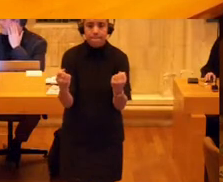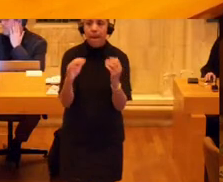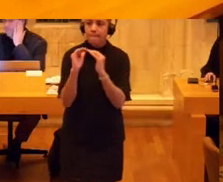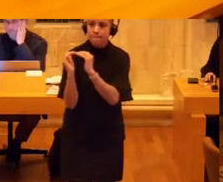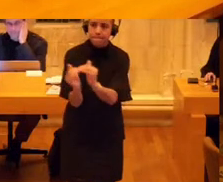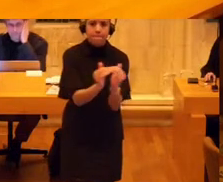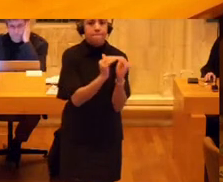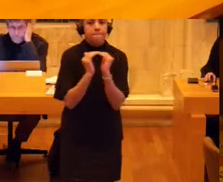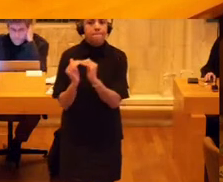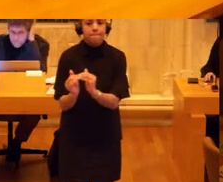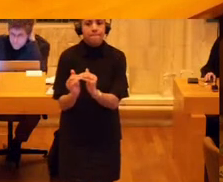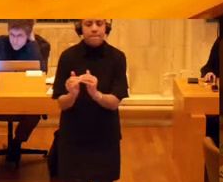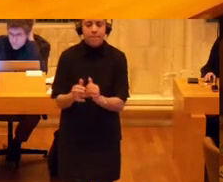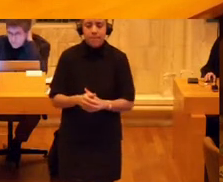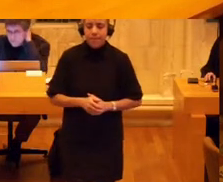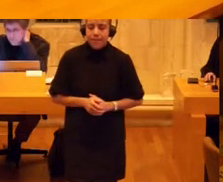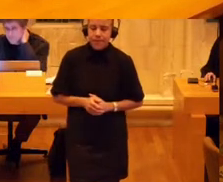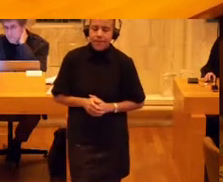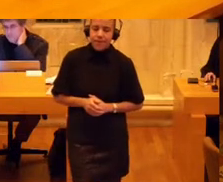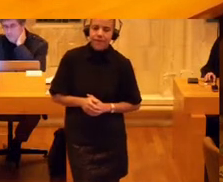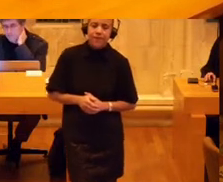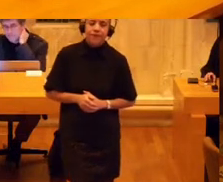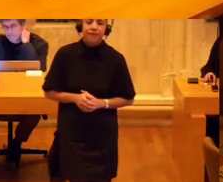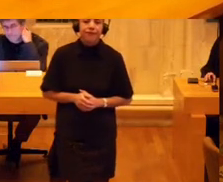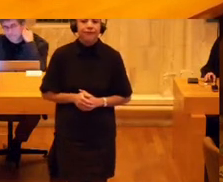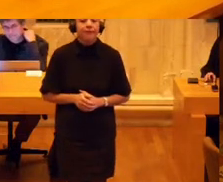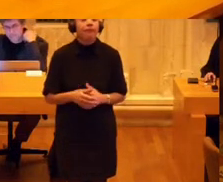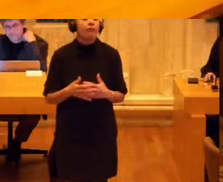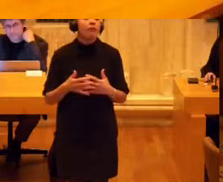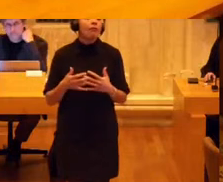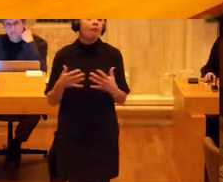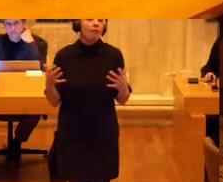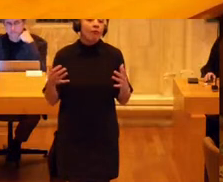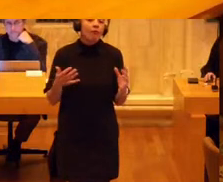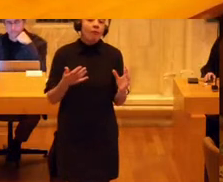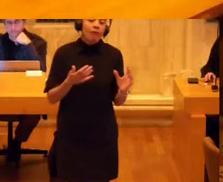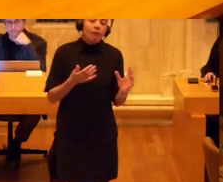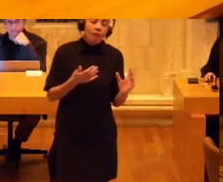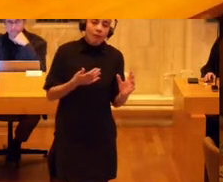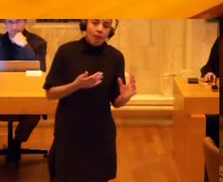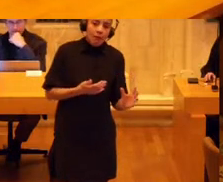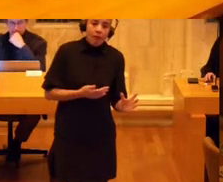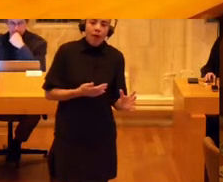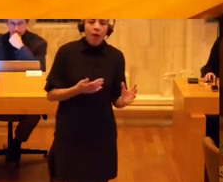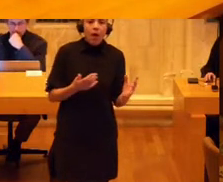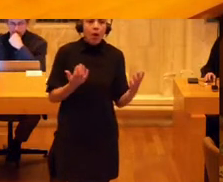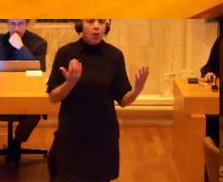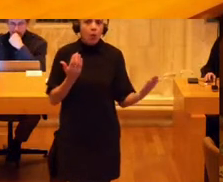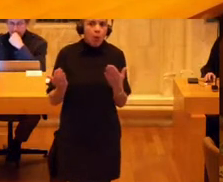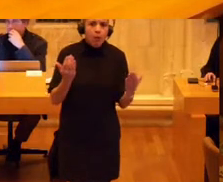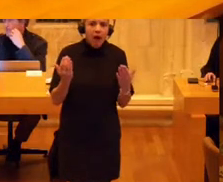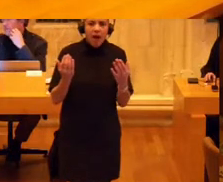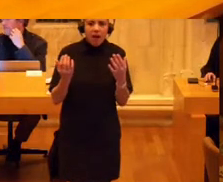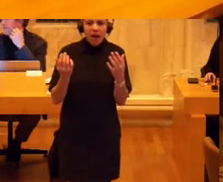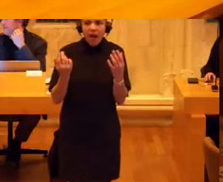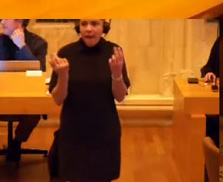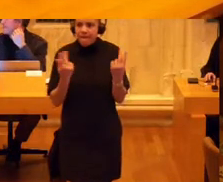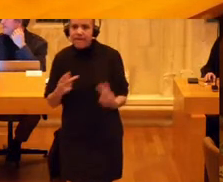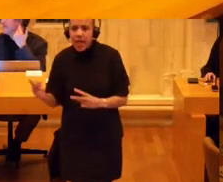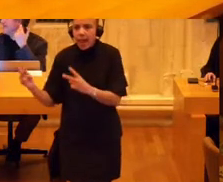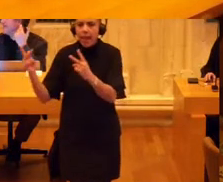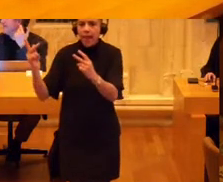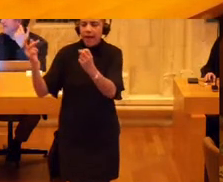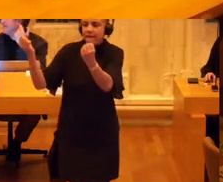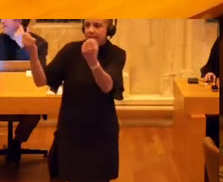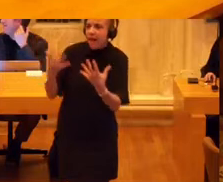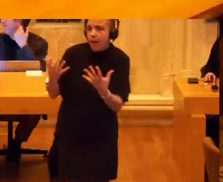sur ce sujet-là. Bon, je ne vais pas réagir par rapport aux effets d'annonce qu'auraient pu faire certaines villes et qui sont peut-être d'ailleurs suivis des faits. Hein, je ne suis